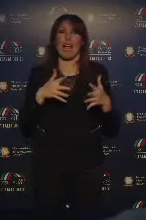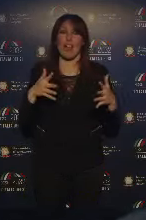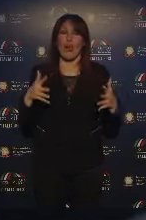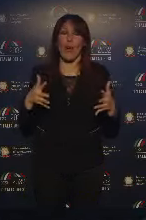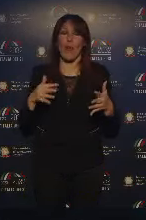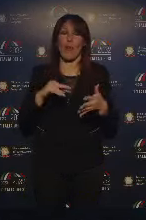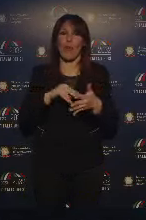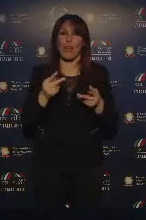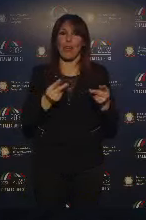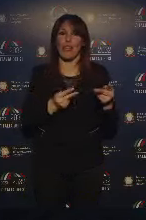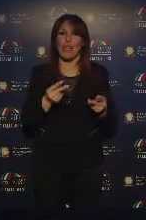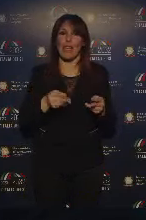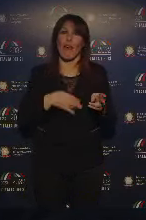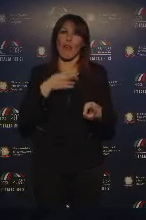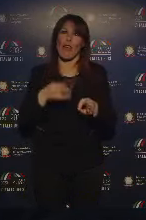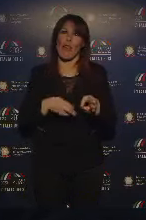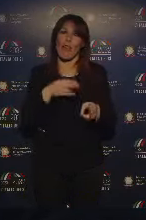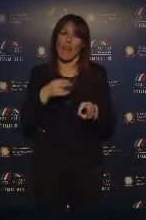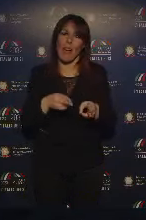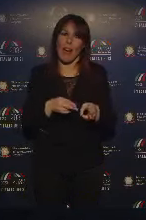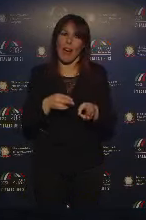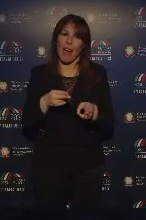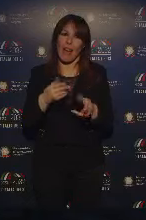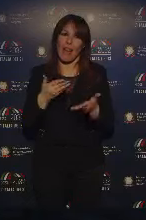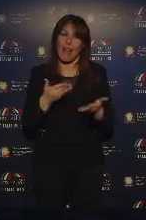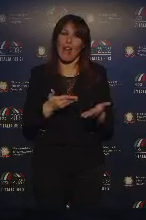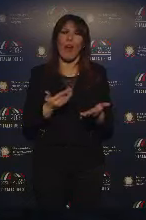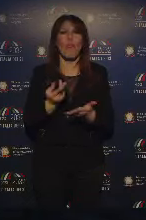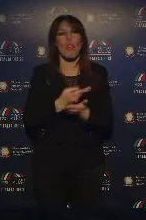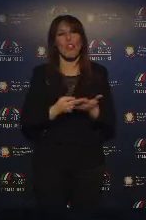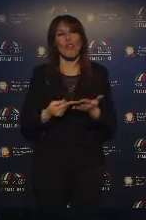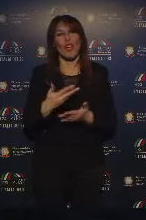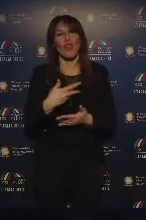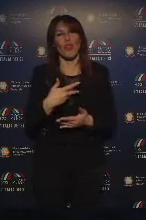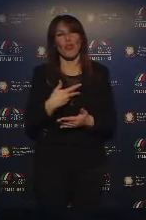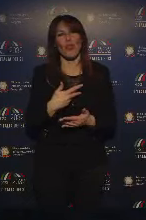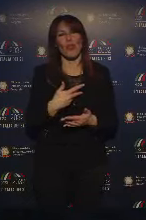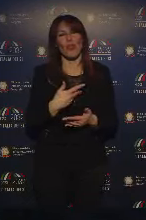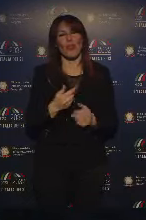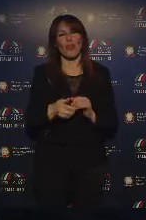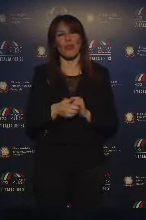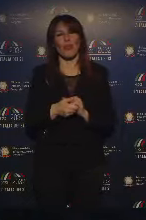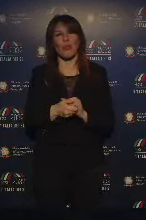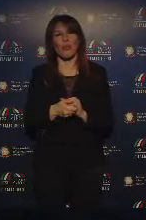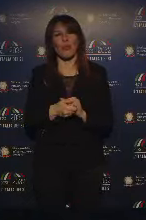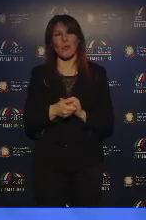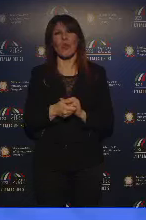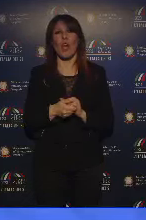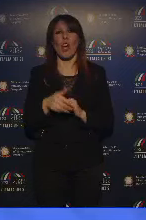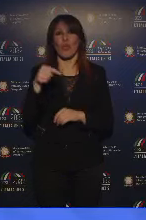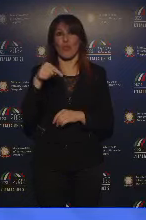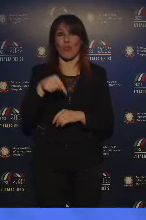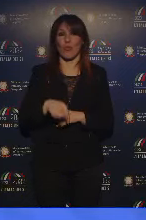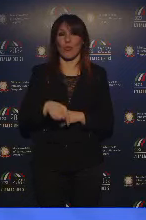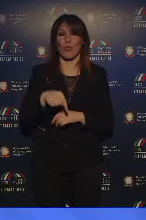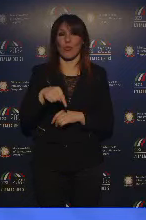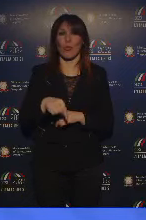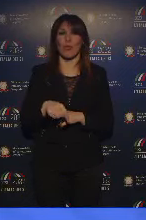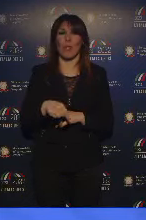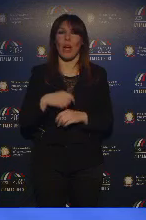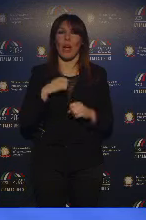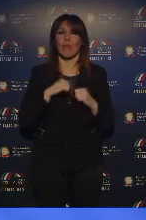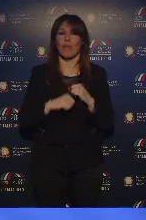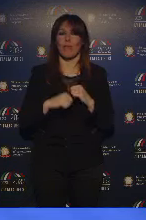ingegneria ferroviaria in progettazione a sud l'alta